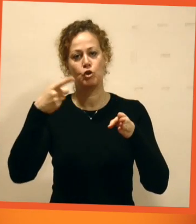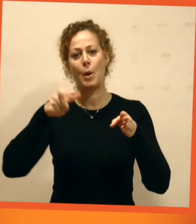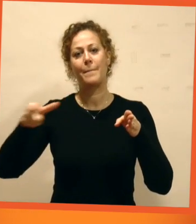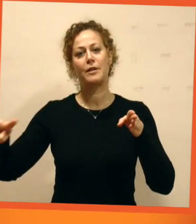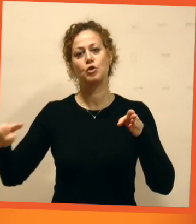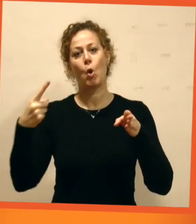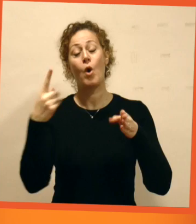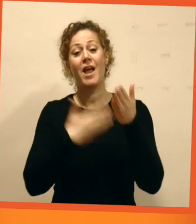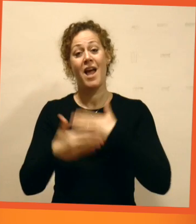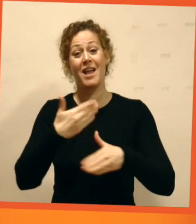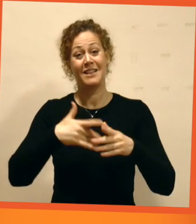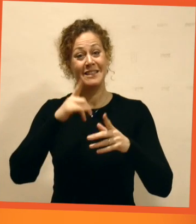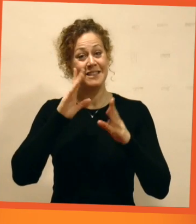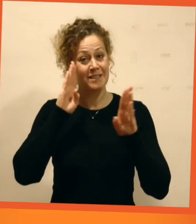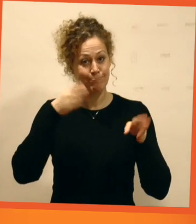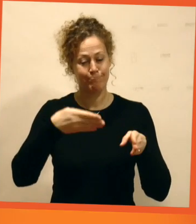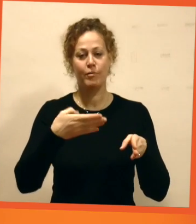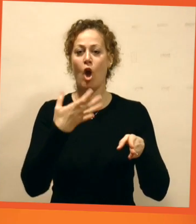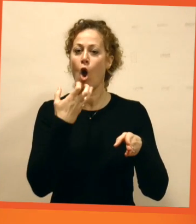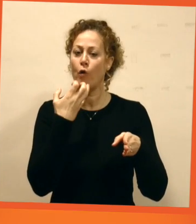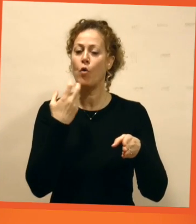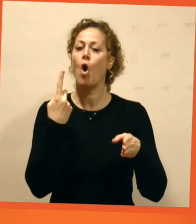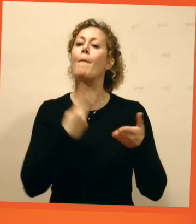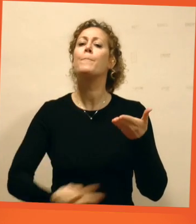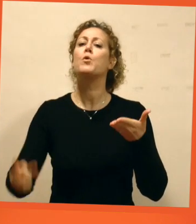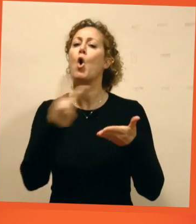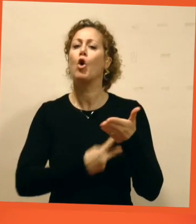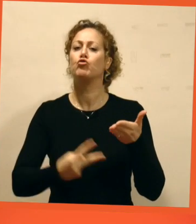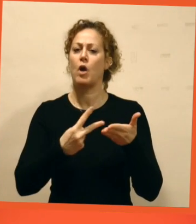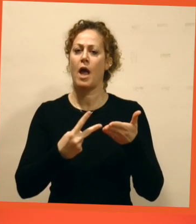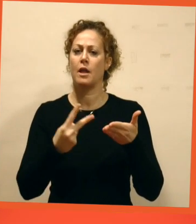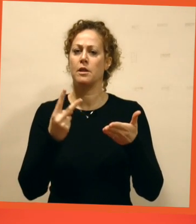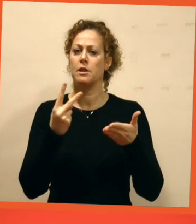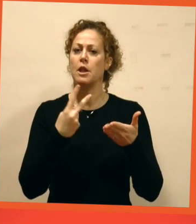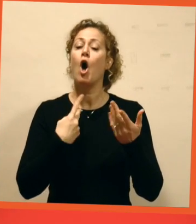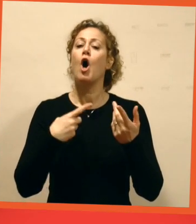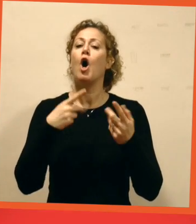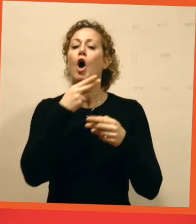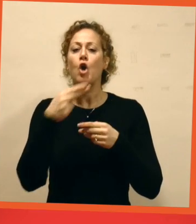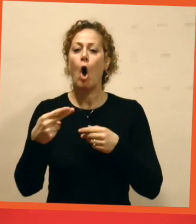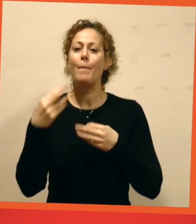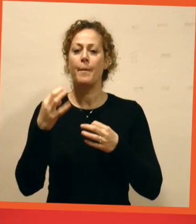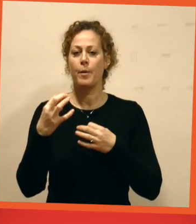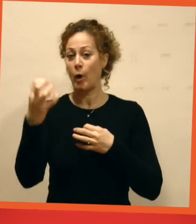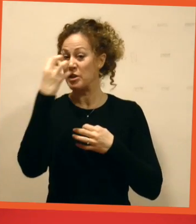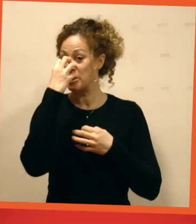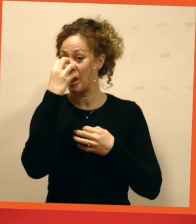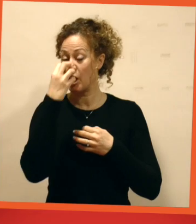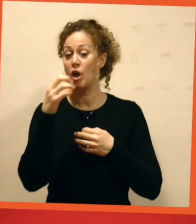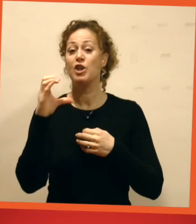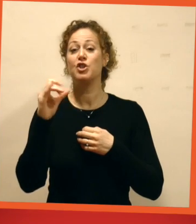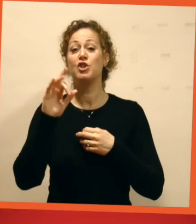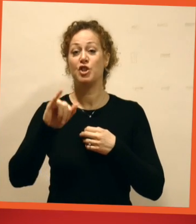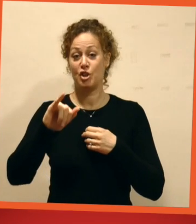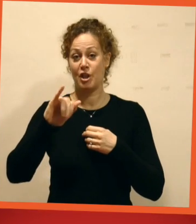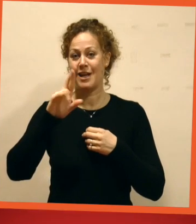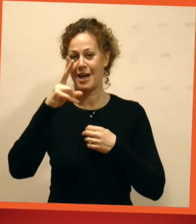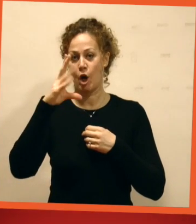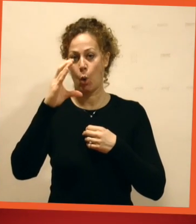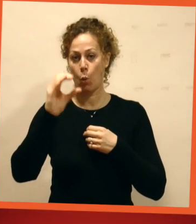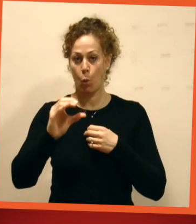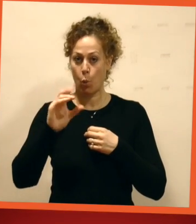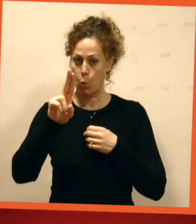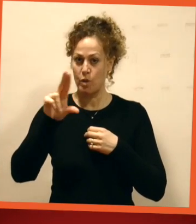persone di cui parlavi prima. C'è un progetto che si chiama Circus Ability. Certo. Che è partito tempo fa, che